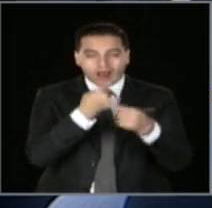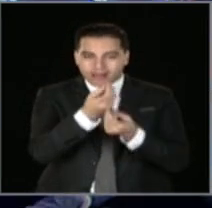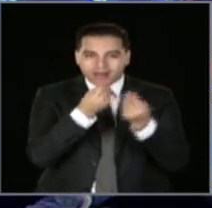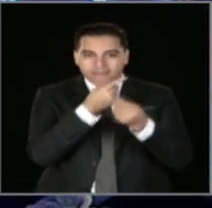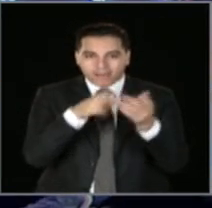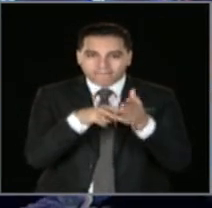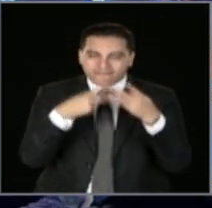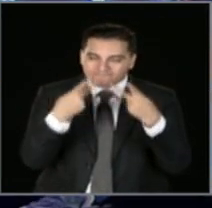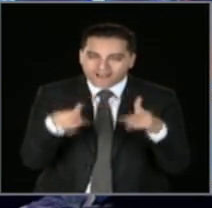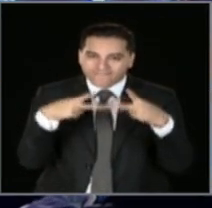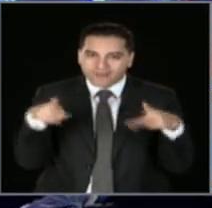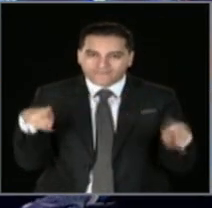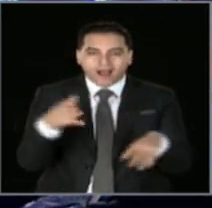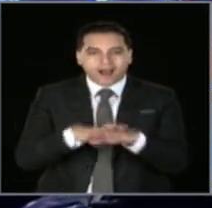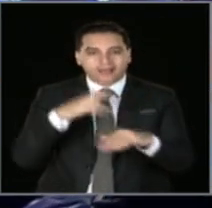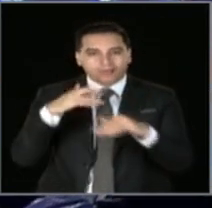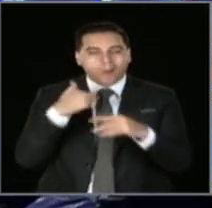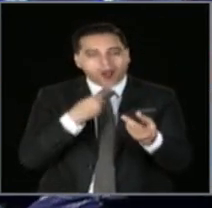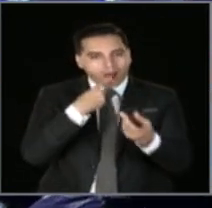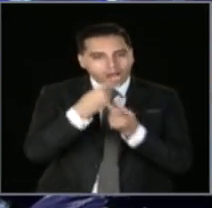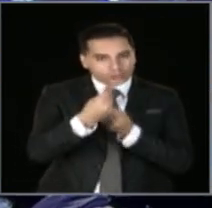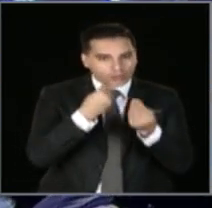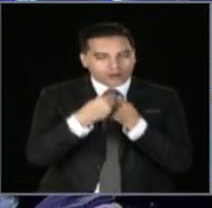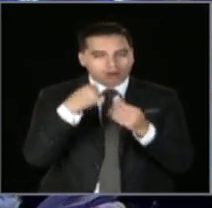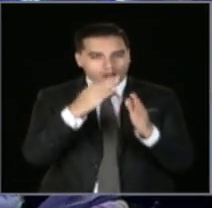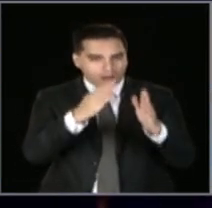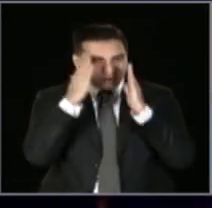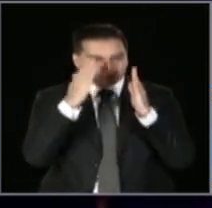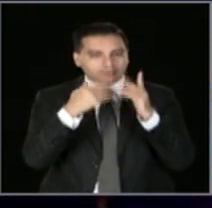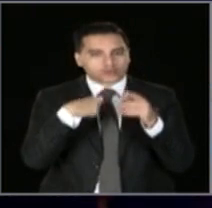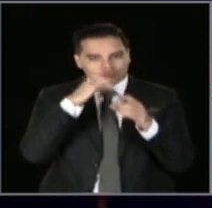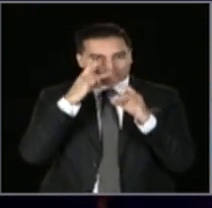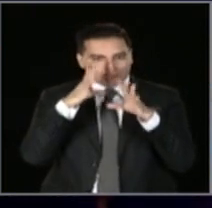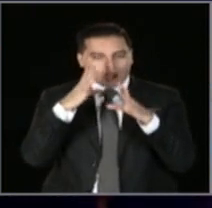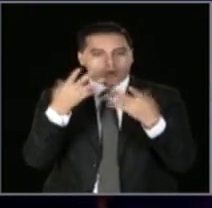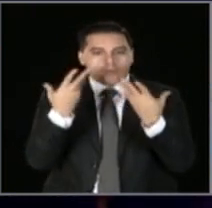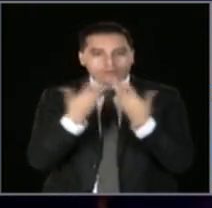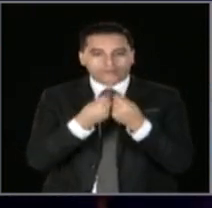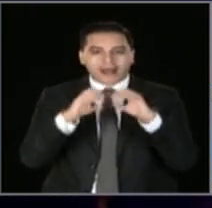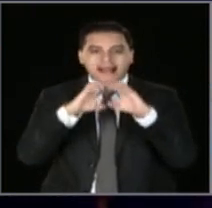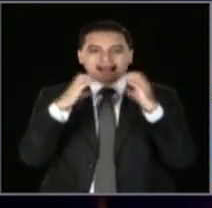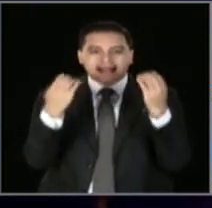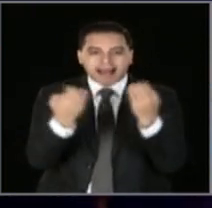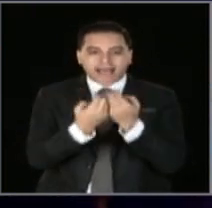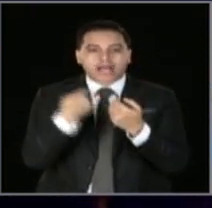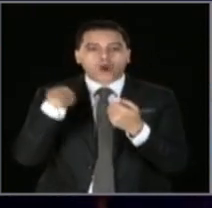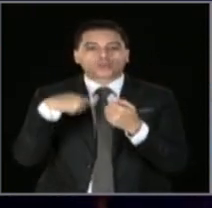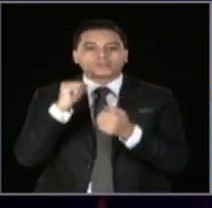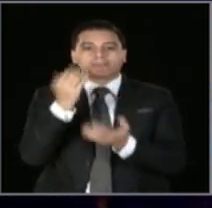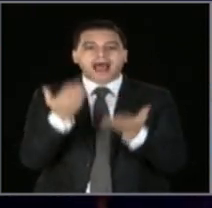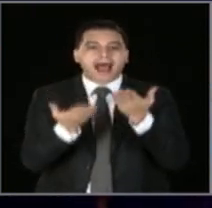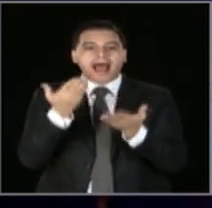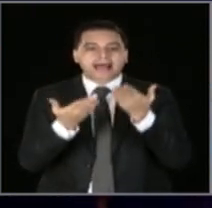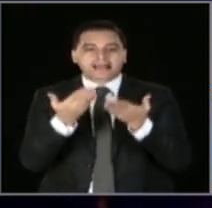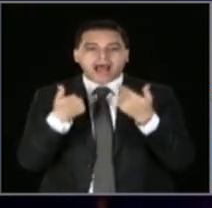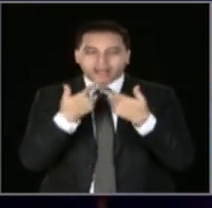تذكر منذ تولي، فأنا هتواصل مع وزير التعليم العالي وتحت مظلة اللجنة الوزارية للعدالة الاجتماعية